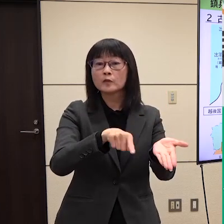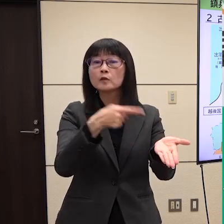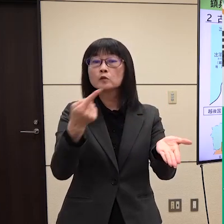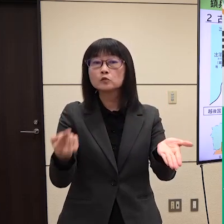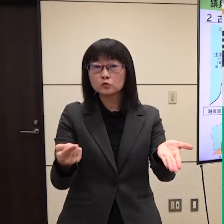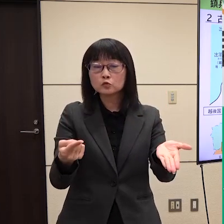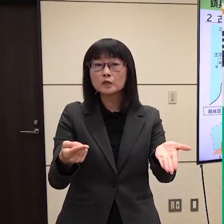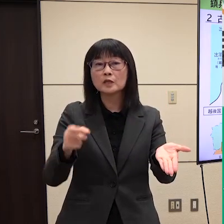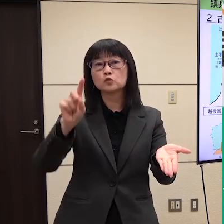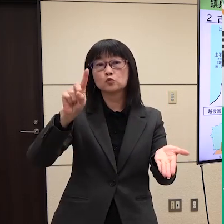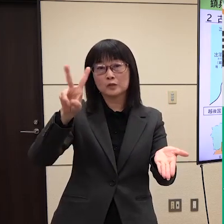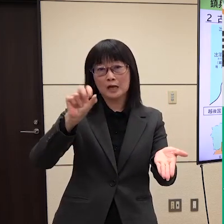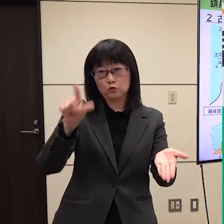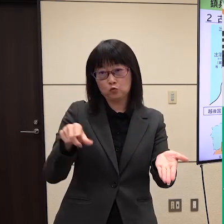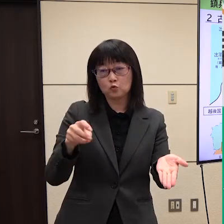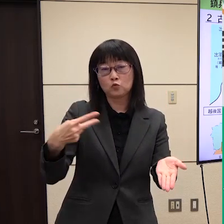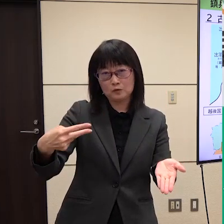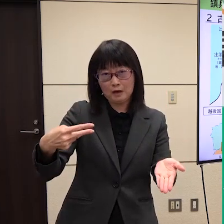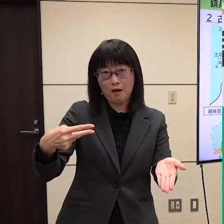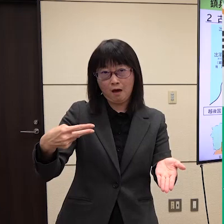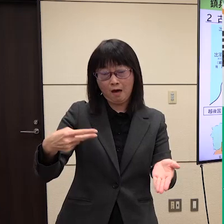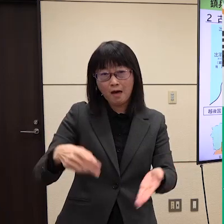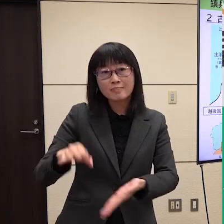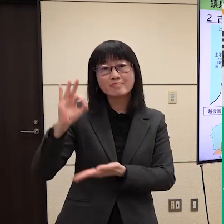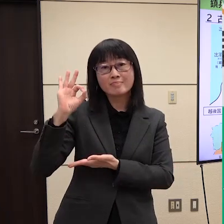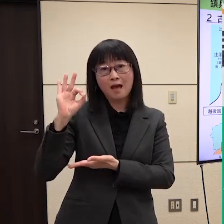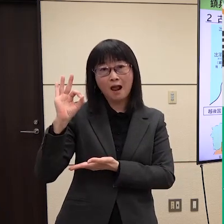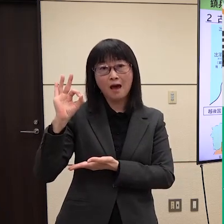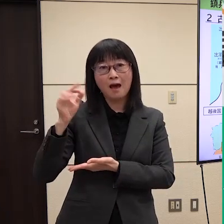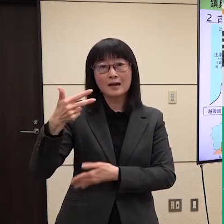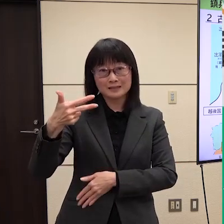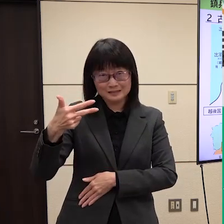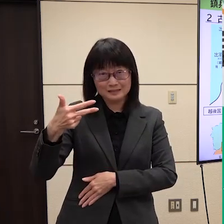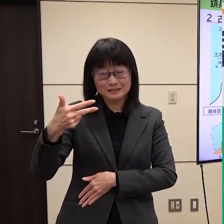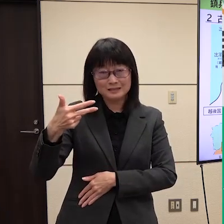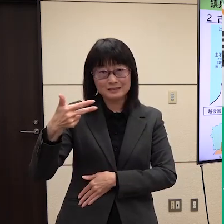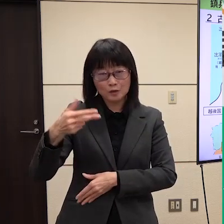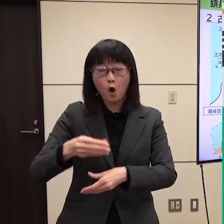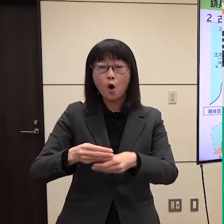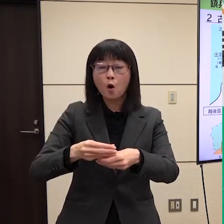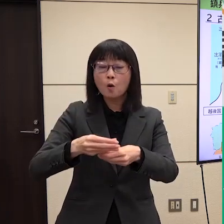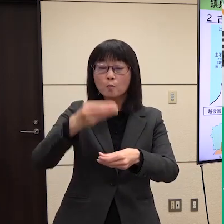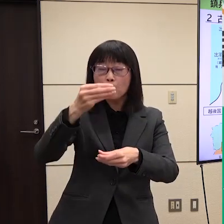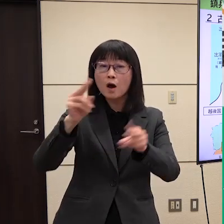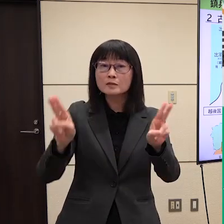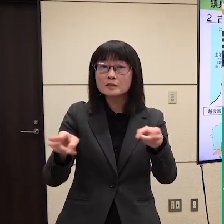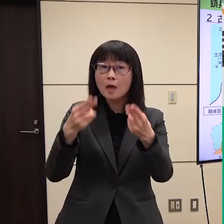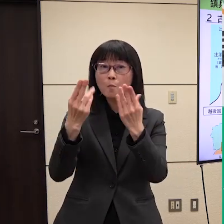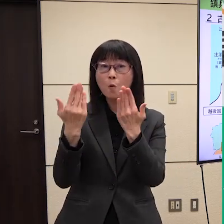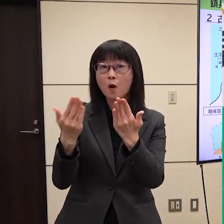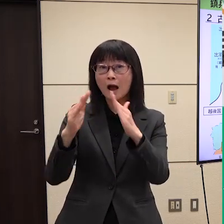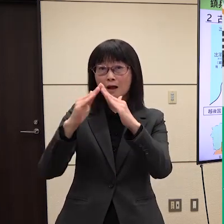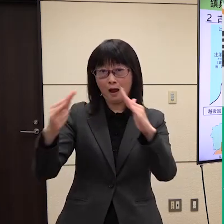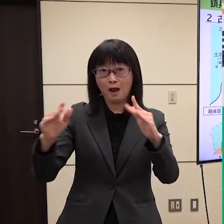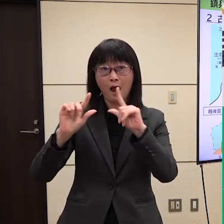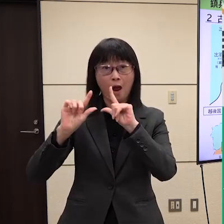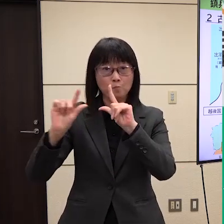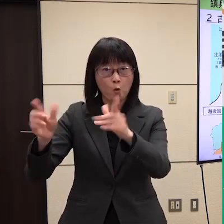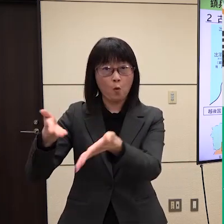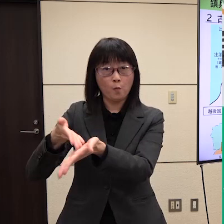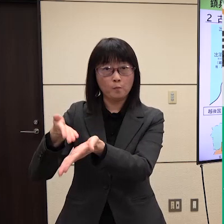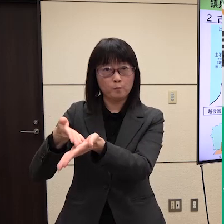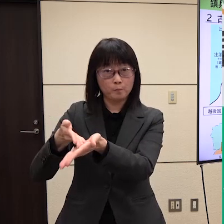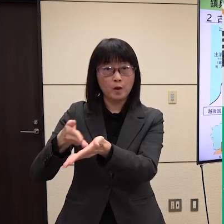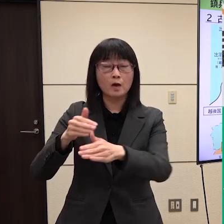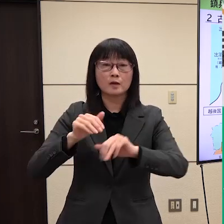奈良市で開催される木簡学会で発表する予定であります。それから木簡そのもの